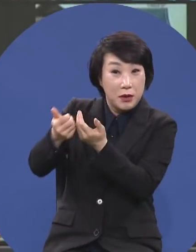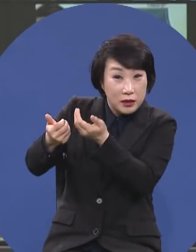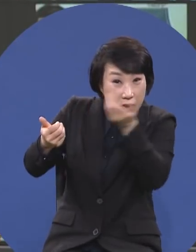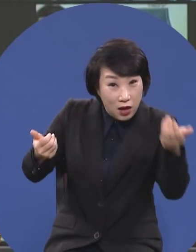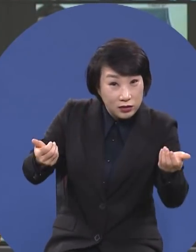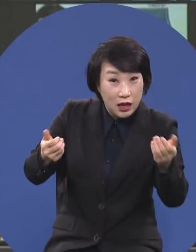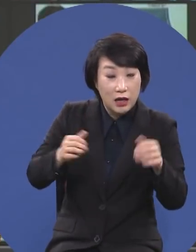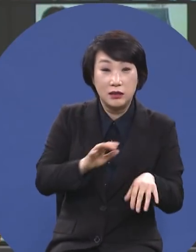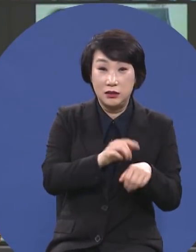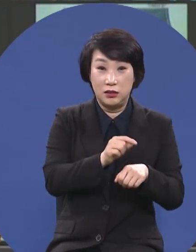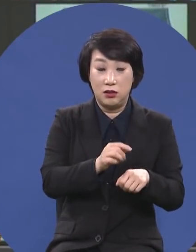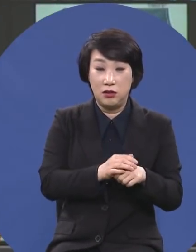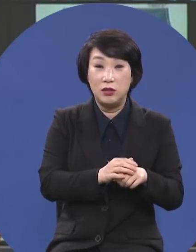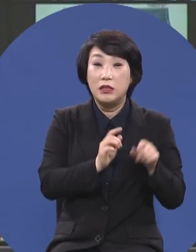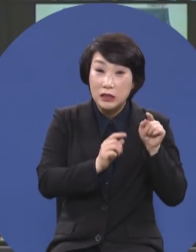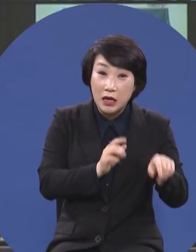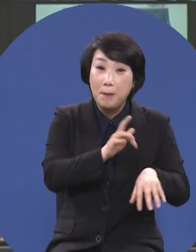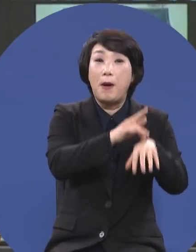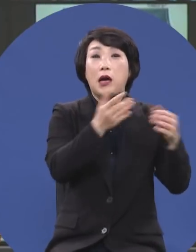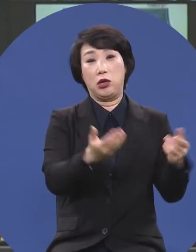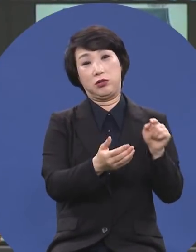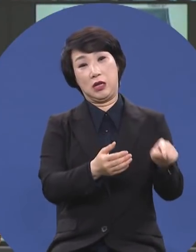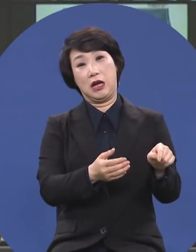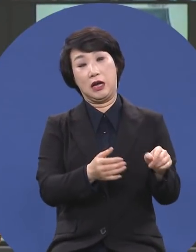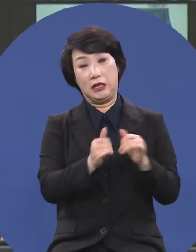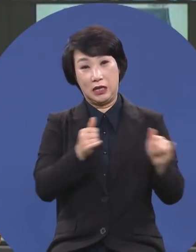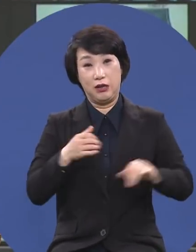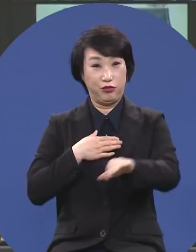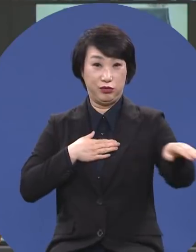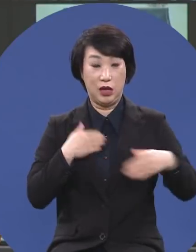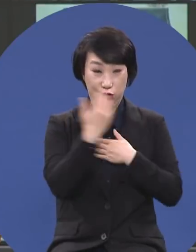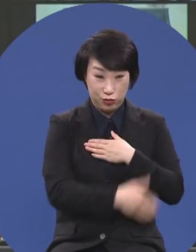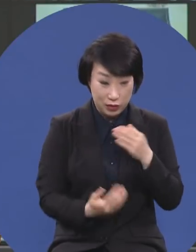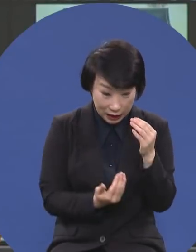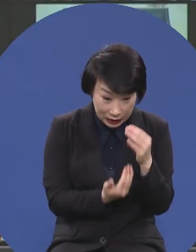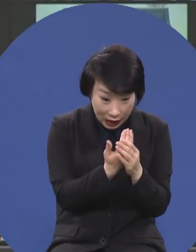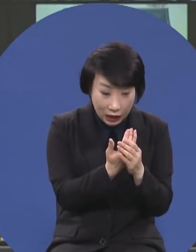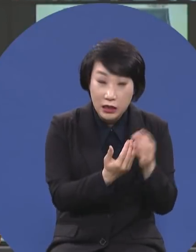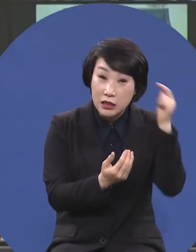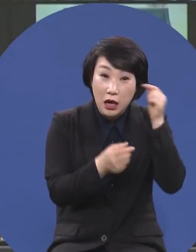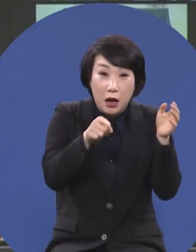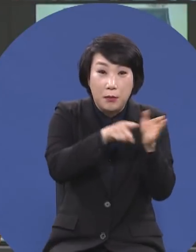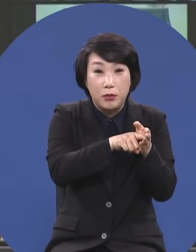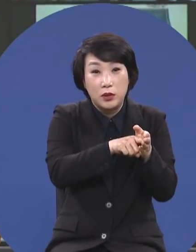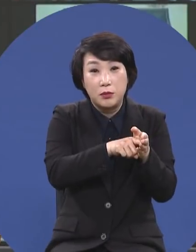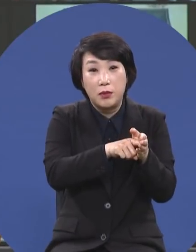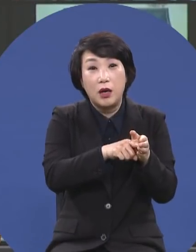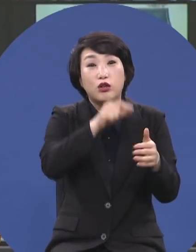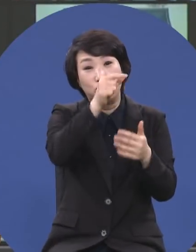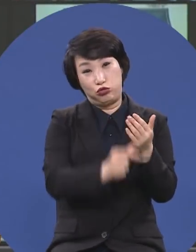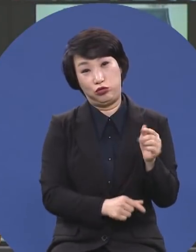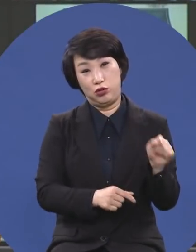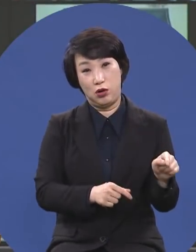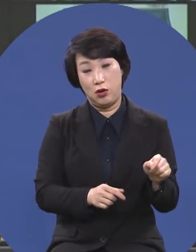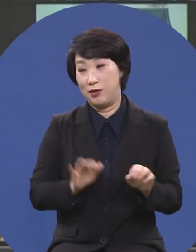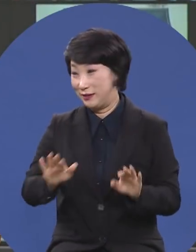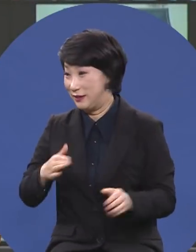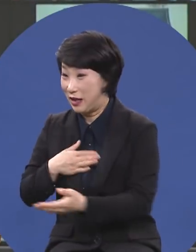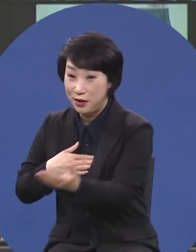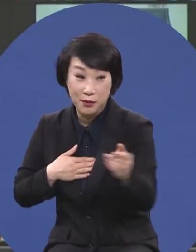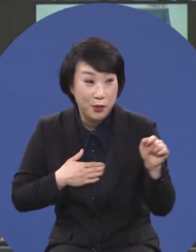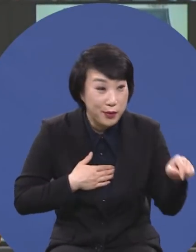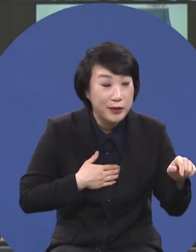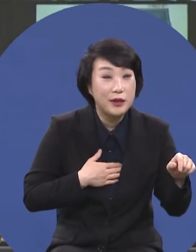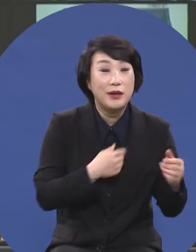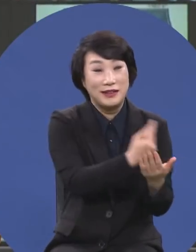수작, 이것이 인간이 가진 육신에서 발생되는 신념의 믿음입니다. 오늘 여기서